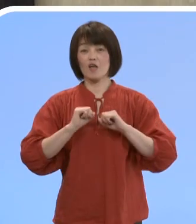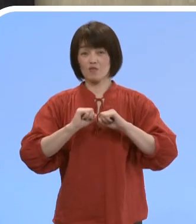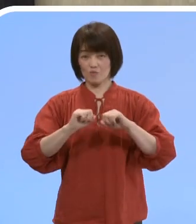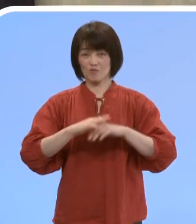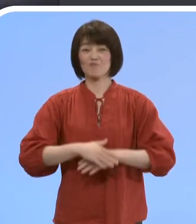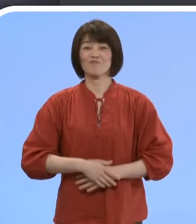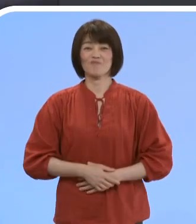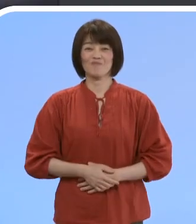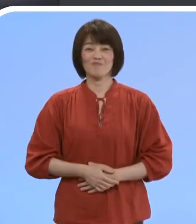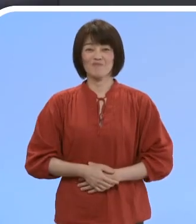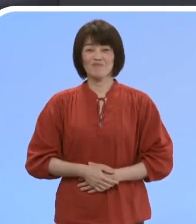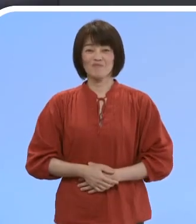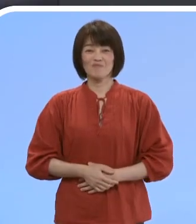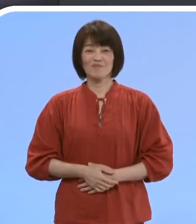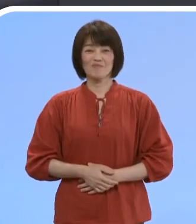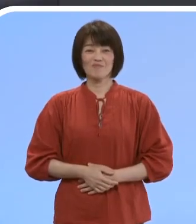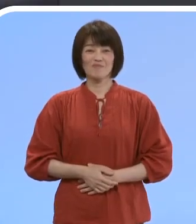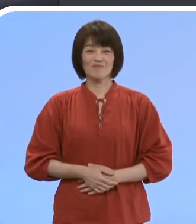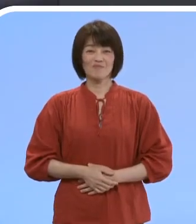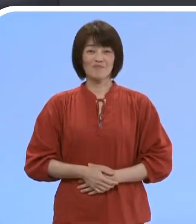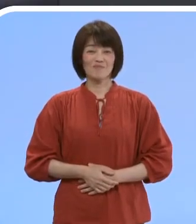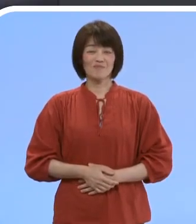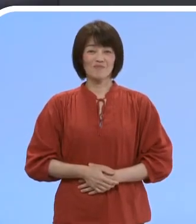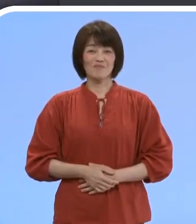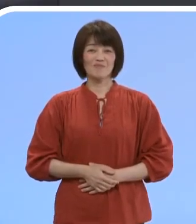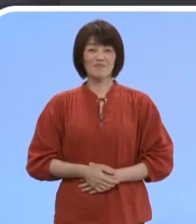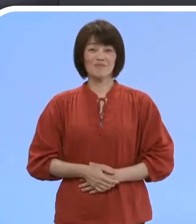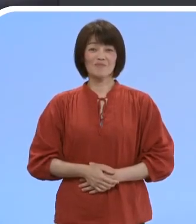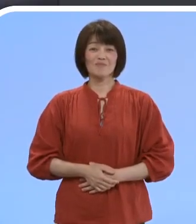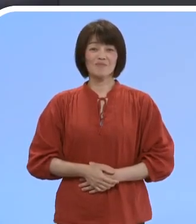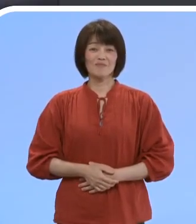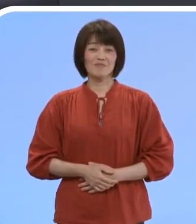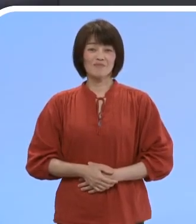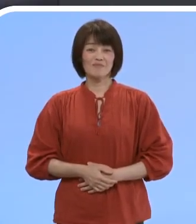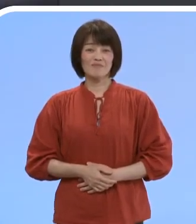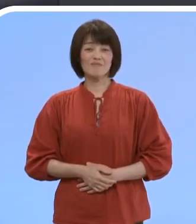写真展を開催しています。